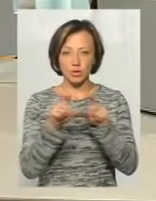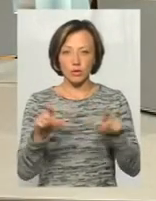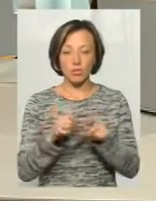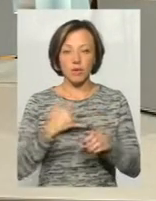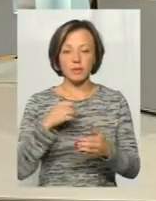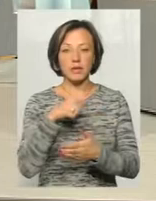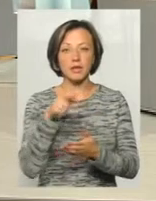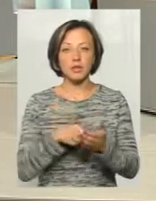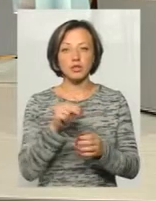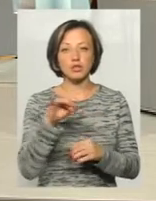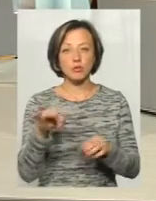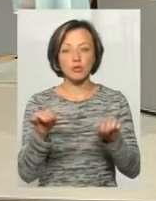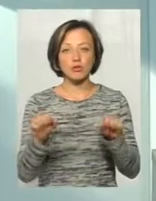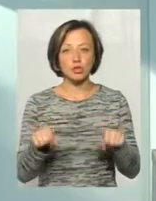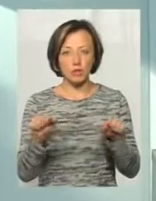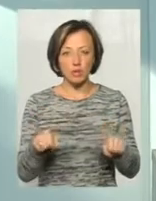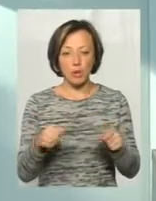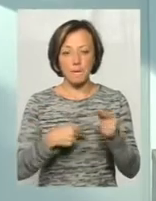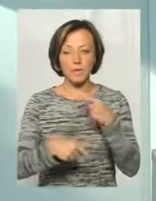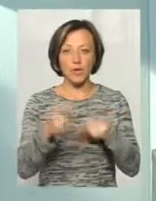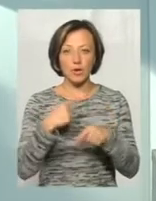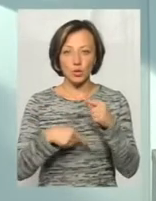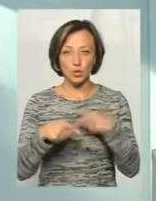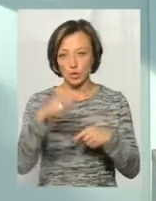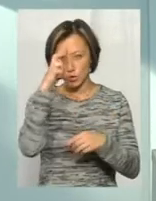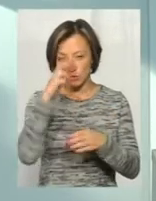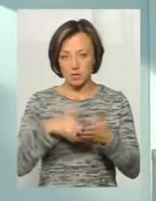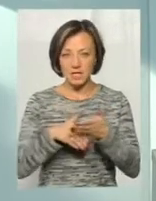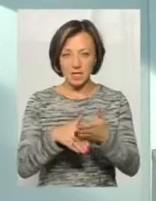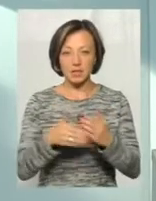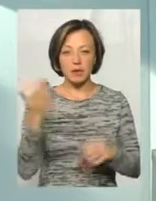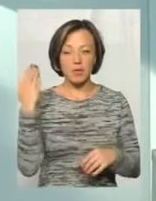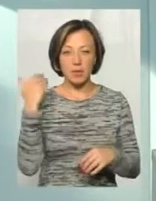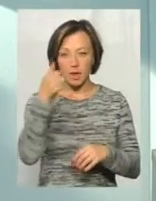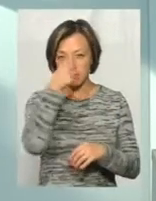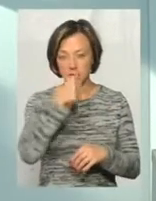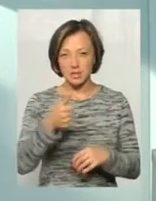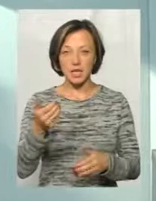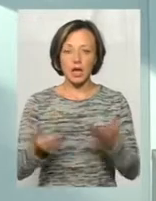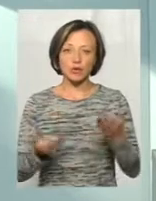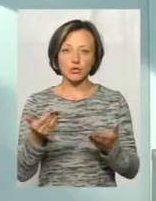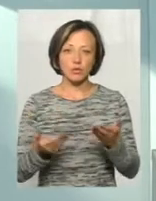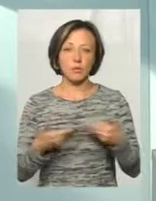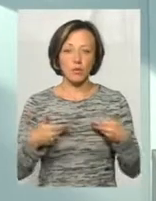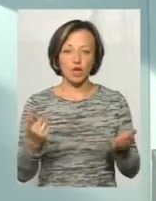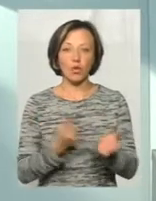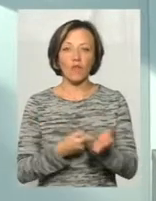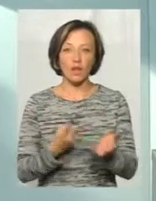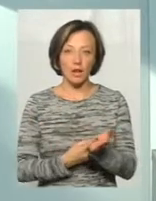таке питання, чи можливо повернути субсидію за попередні місяці, якщо ми